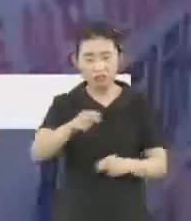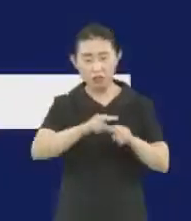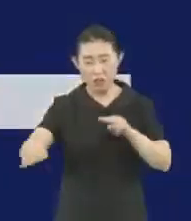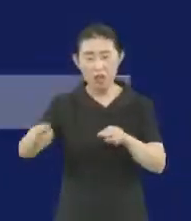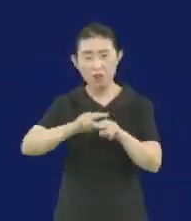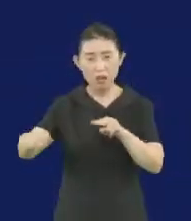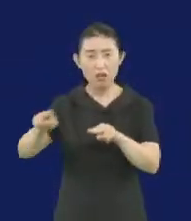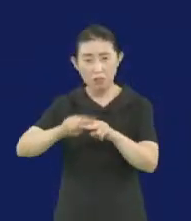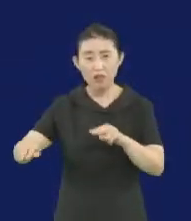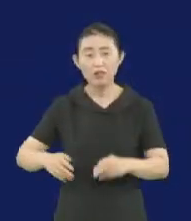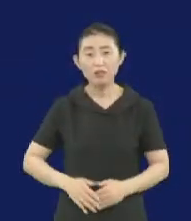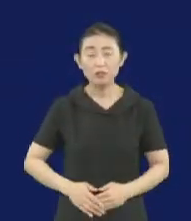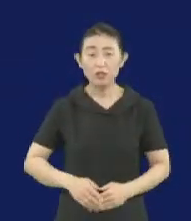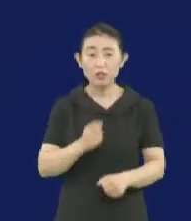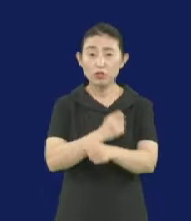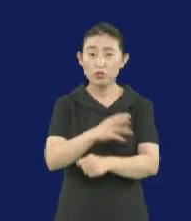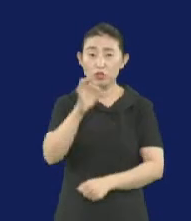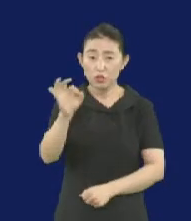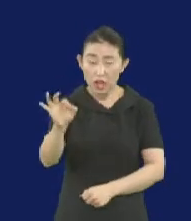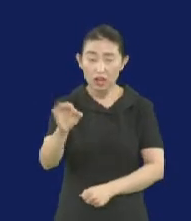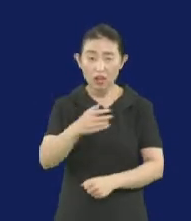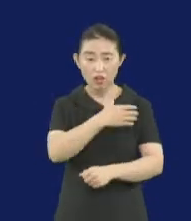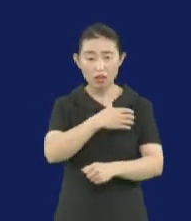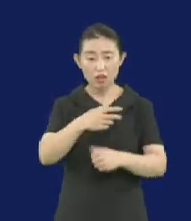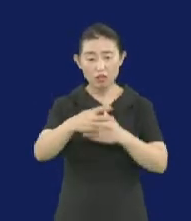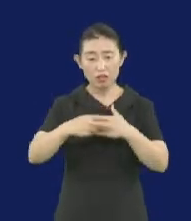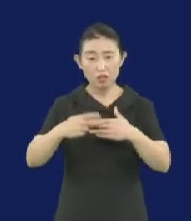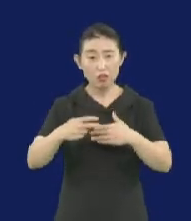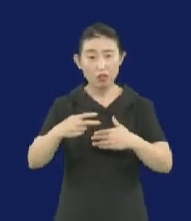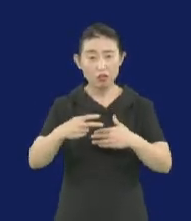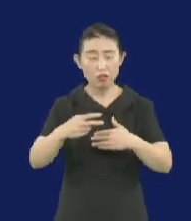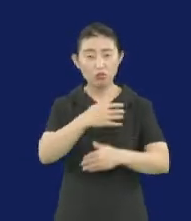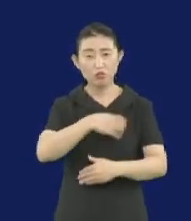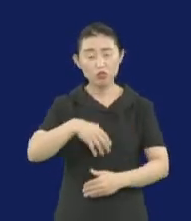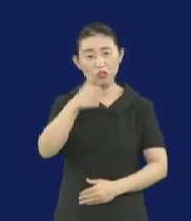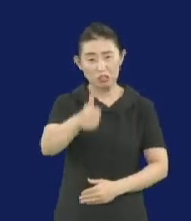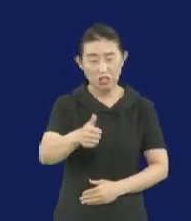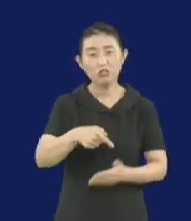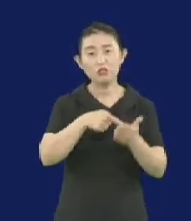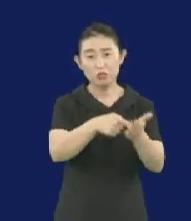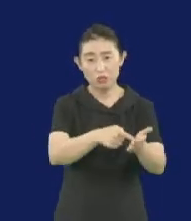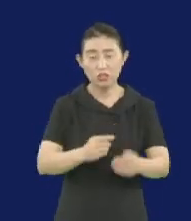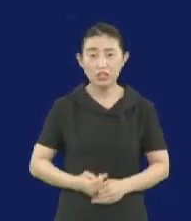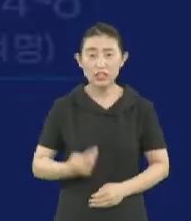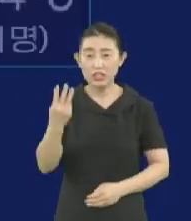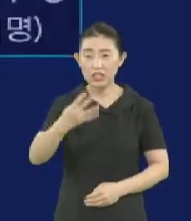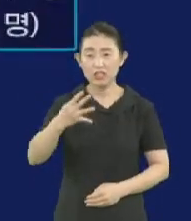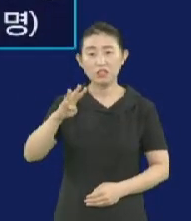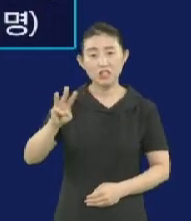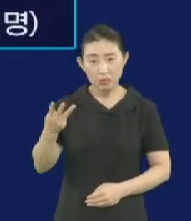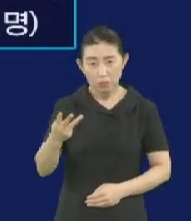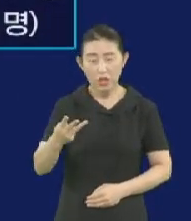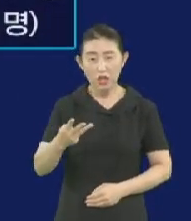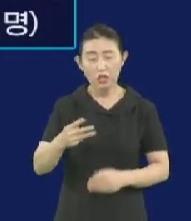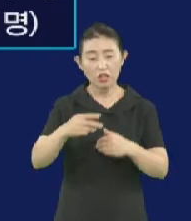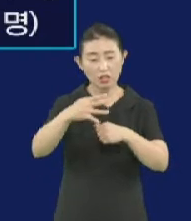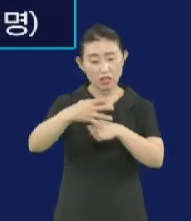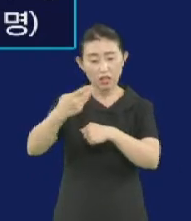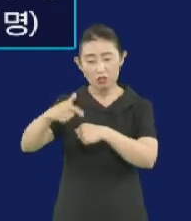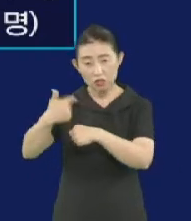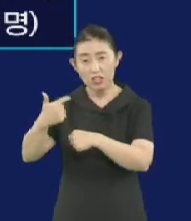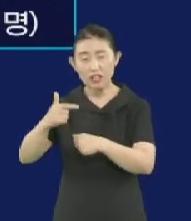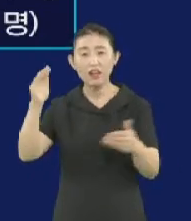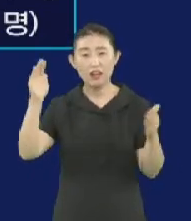사퇴하라! 용돈수당은 박정현 구청장이 추진하는 핵심 정책으로 대덕관 내 4,300여 명의 초등학교 4에서